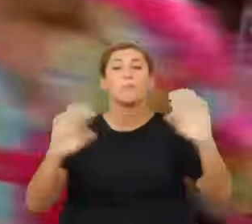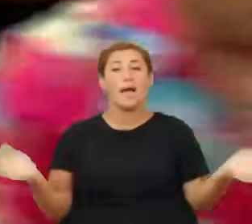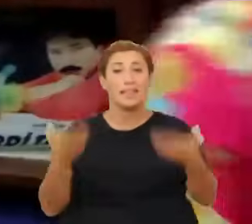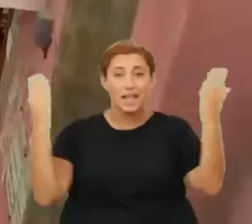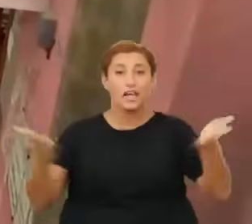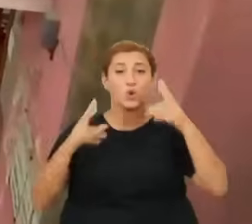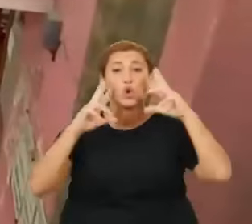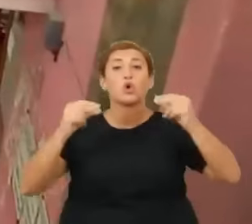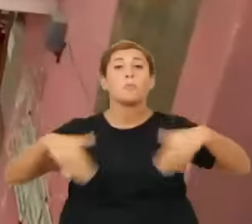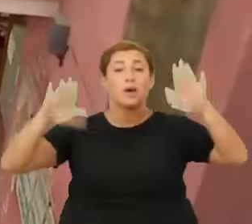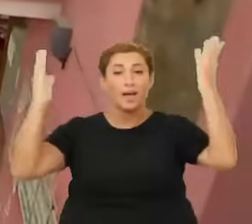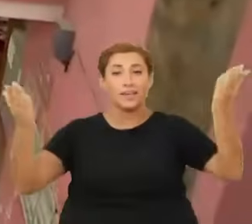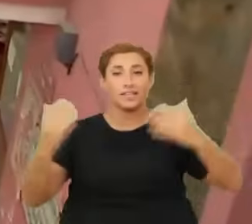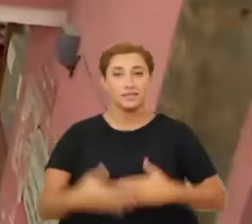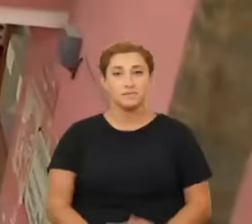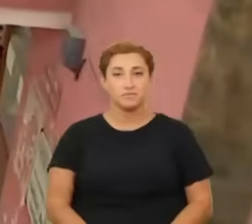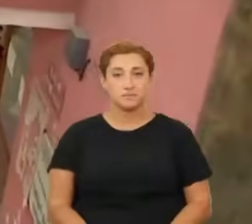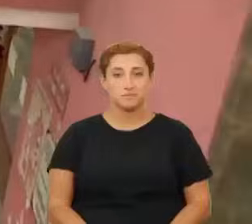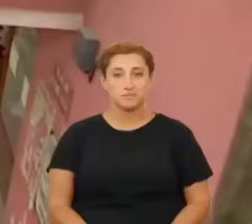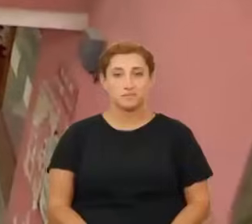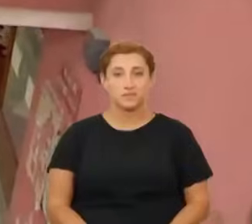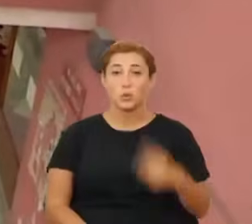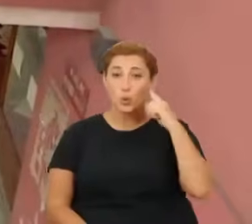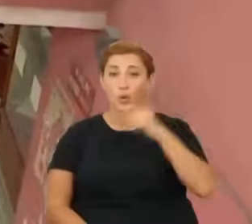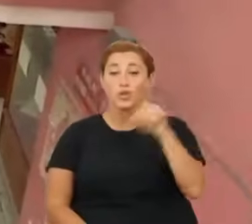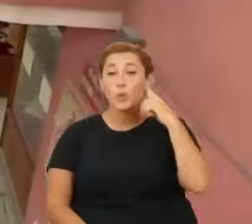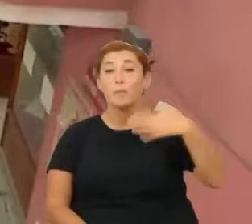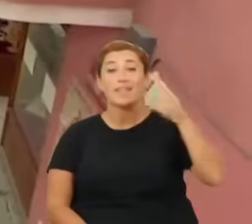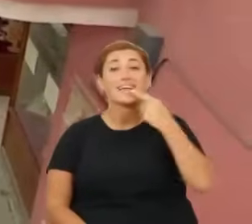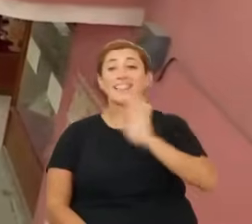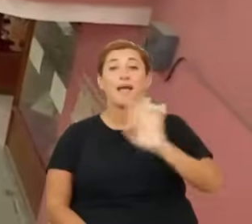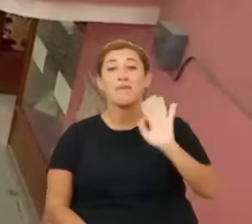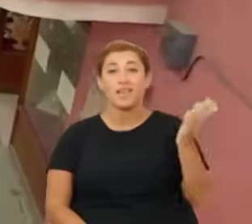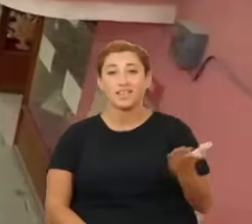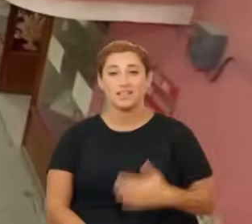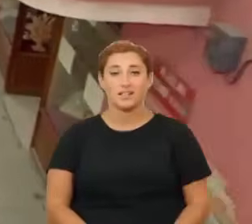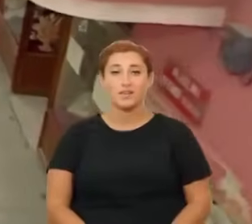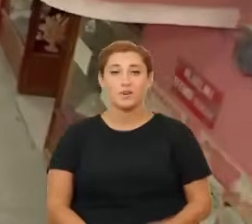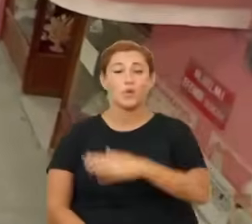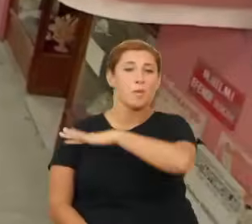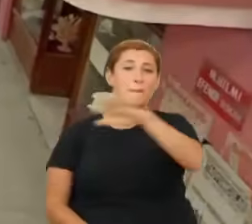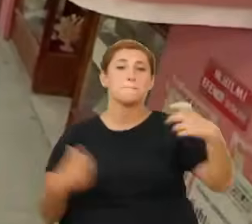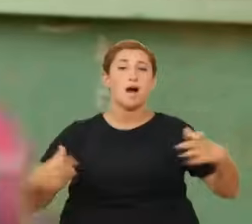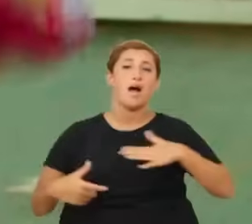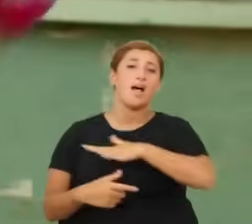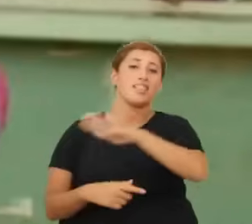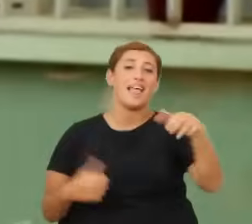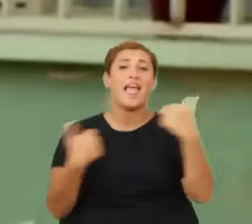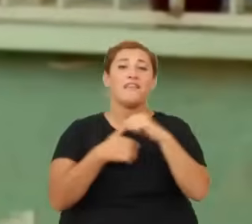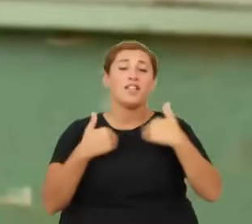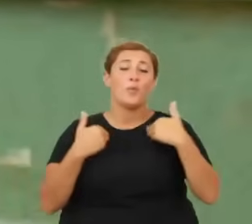ulan. Uyumayın. Sokağa fırladı. Duyduk duymadık seni. Tüm mahalle.